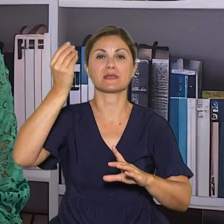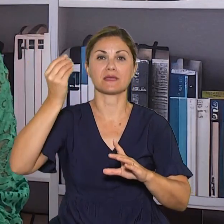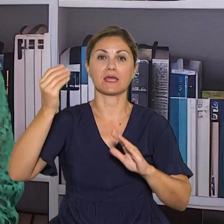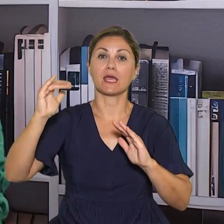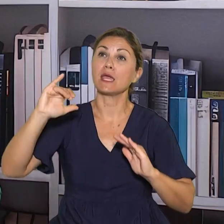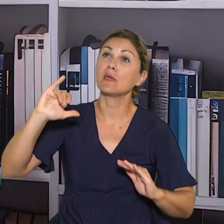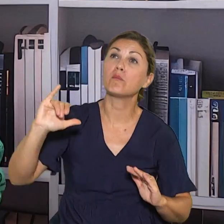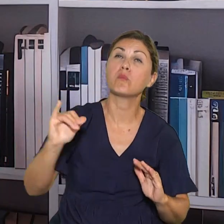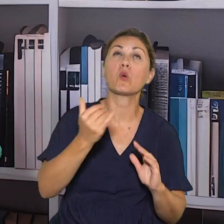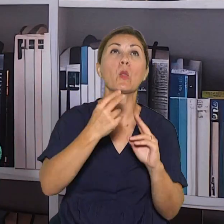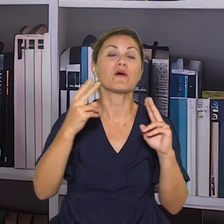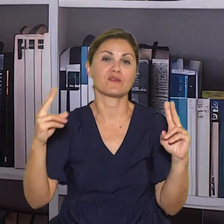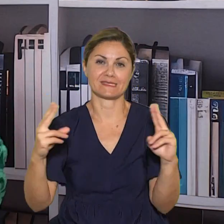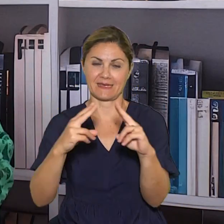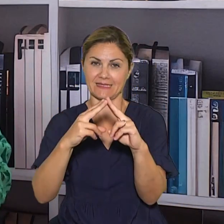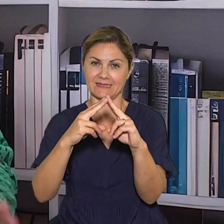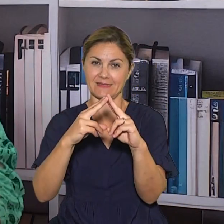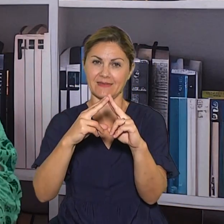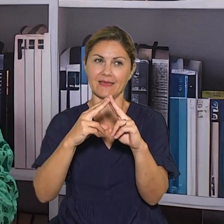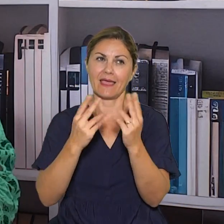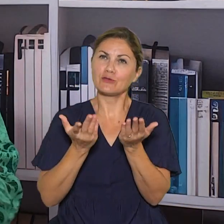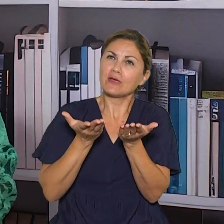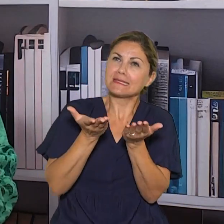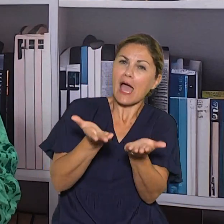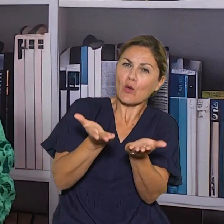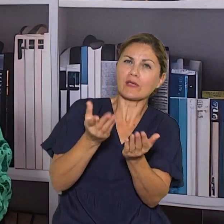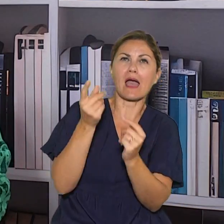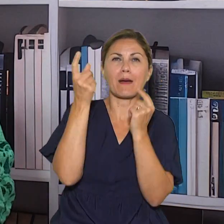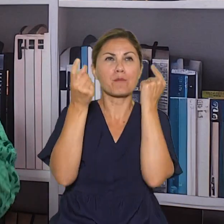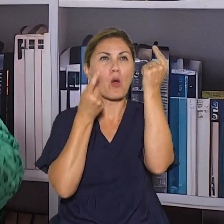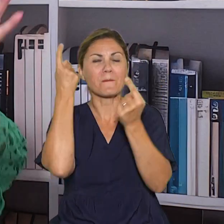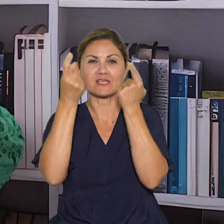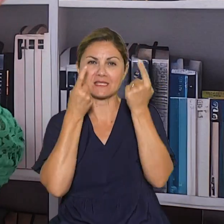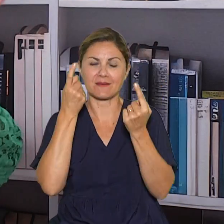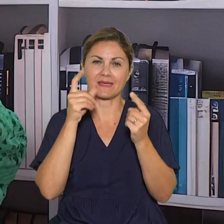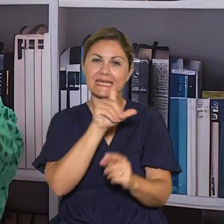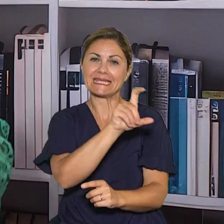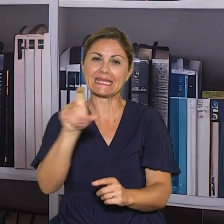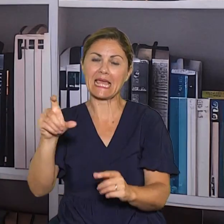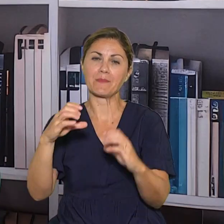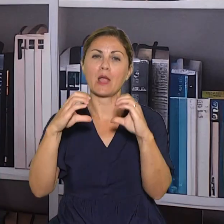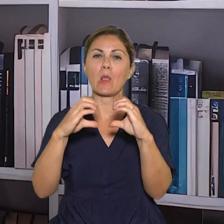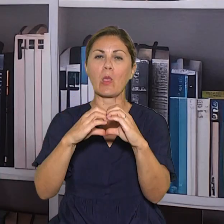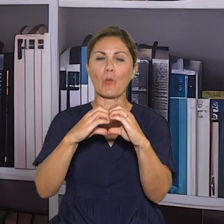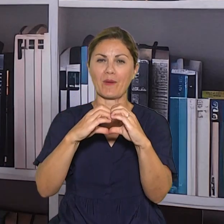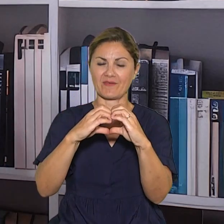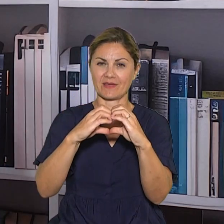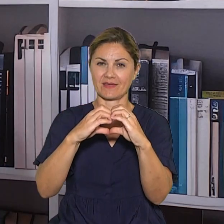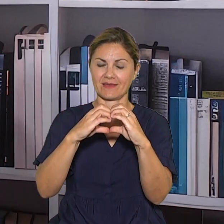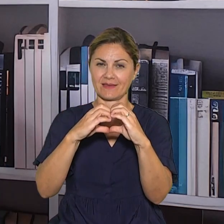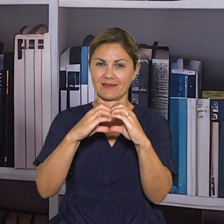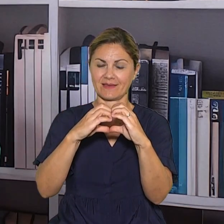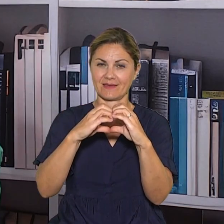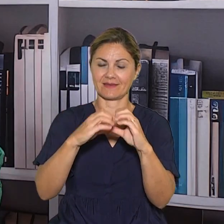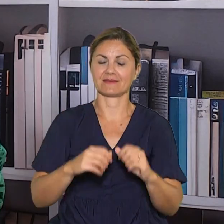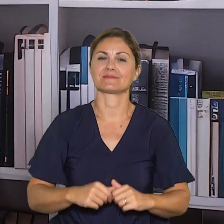srest ponovo. Da. Eto, tako kao neki Ajhel i Ahela ona. Tako je za mene taj ljubavni svijet